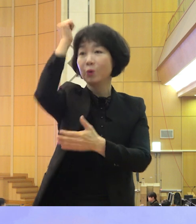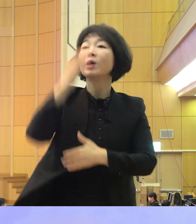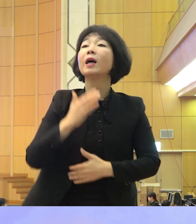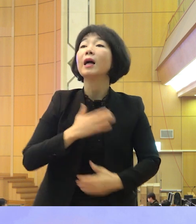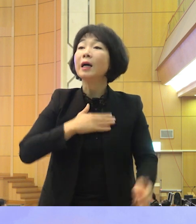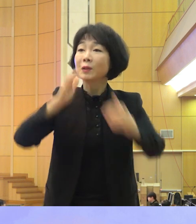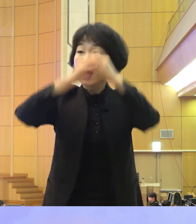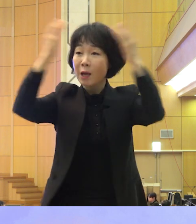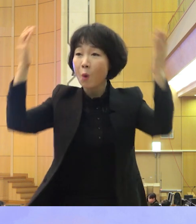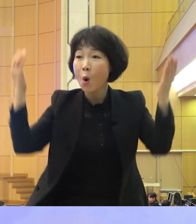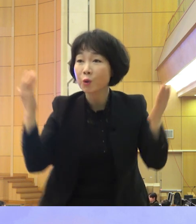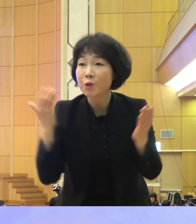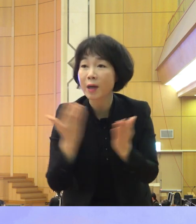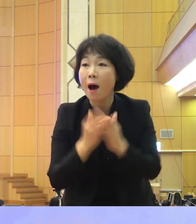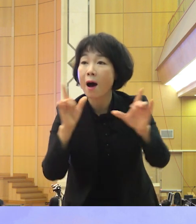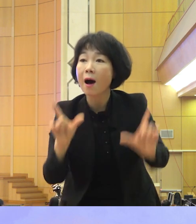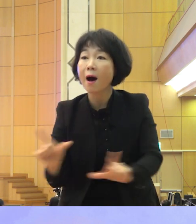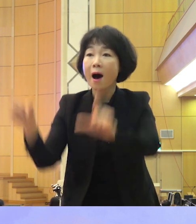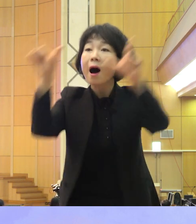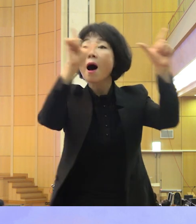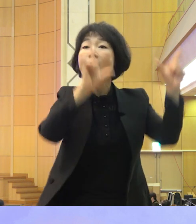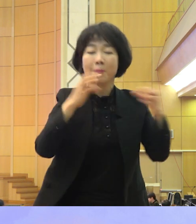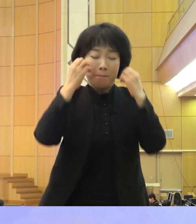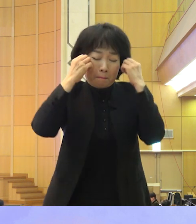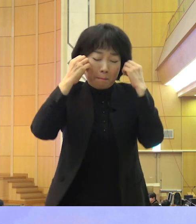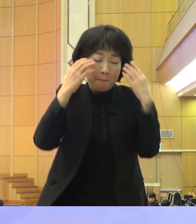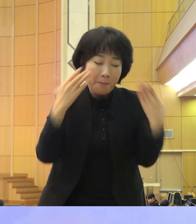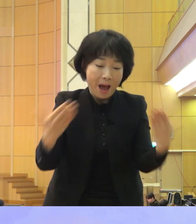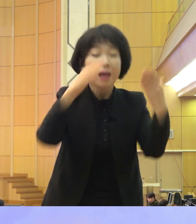주, 나의 모든 삶